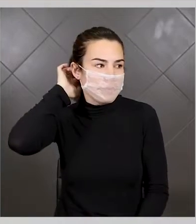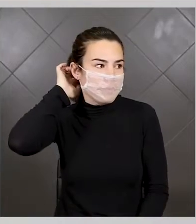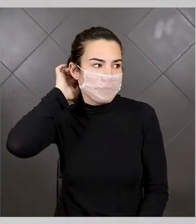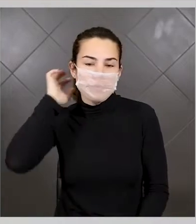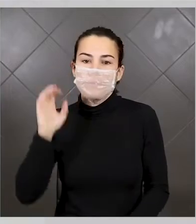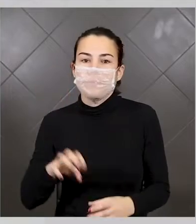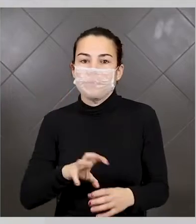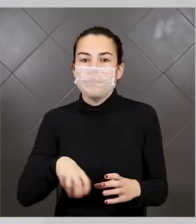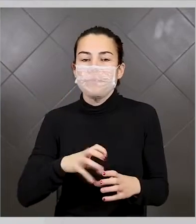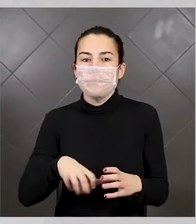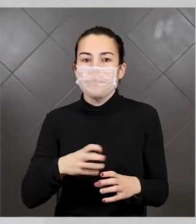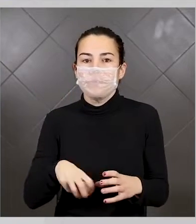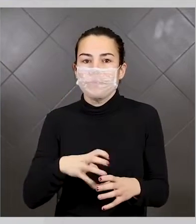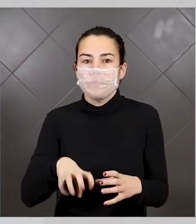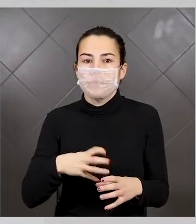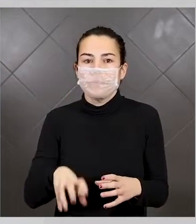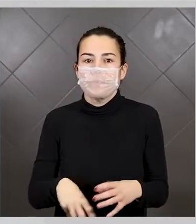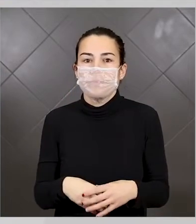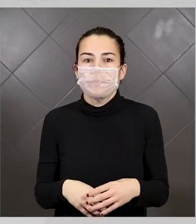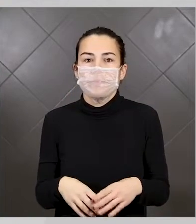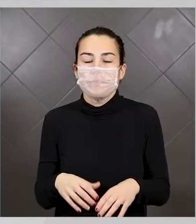Al final vàrem triar la base d'aquest pastís